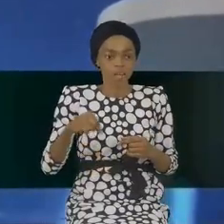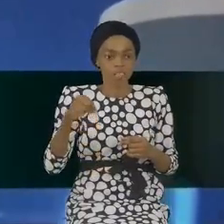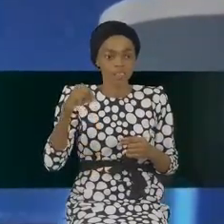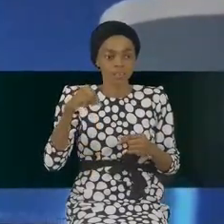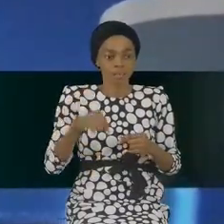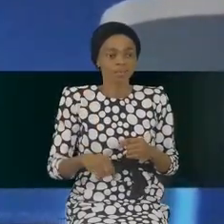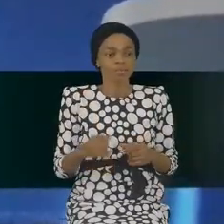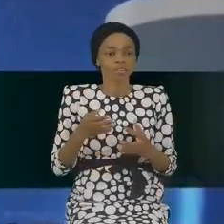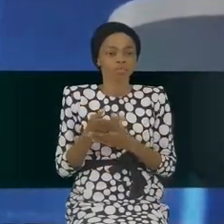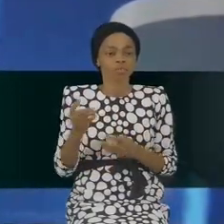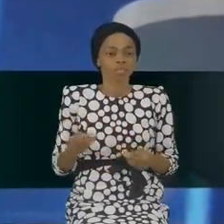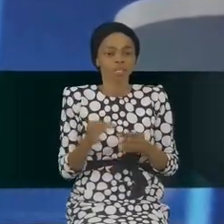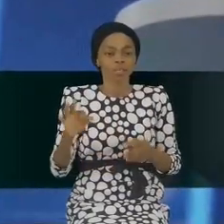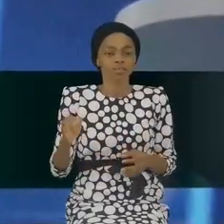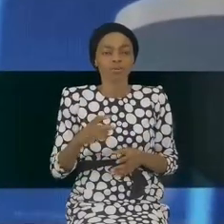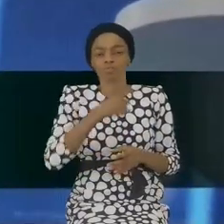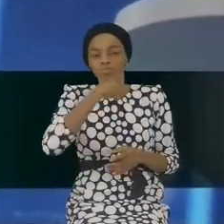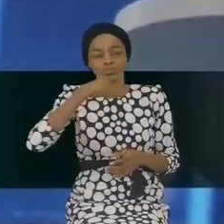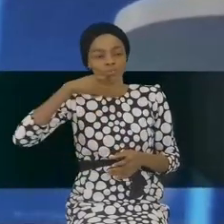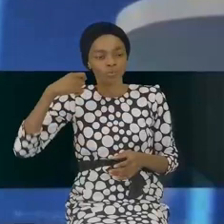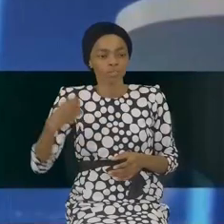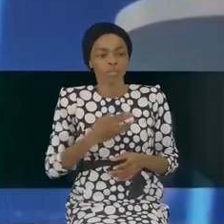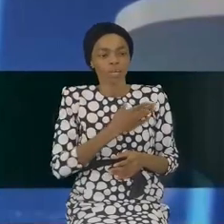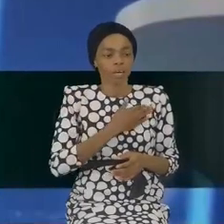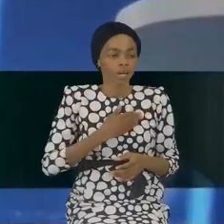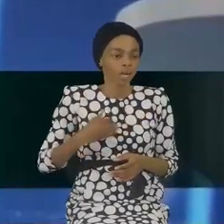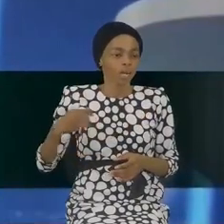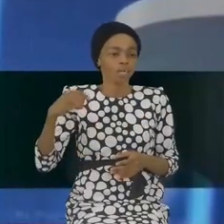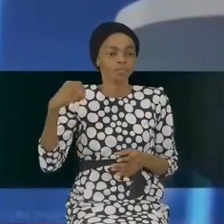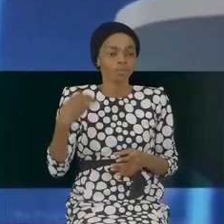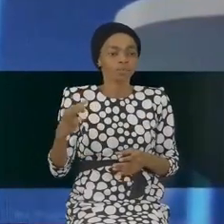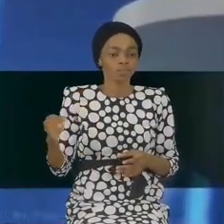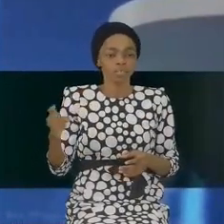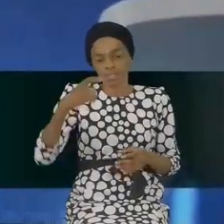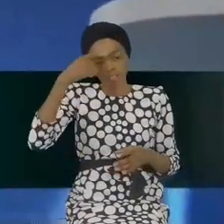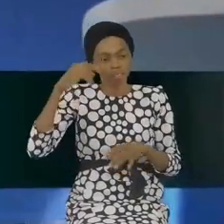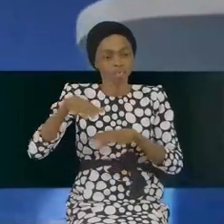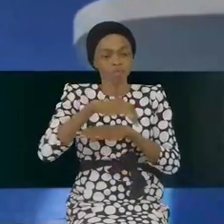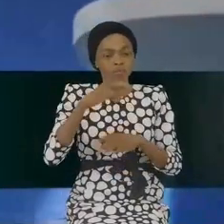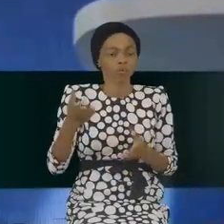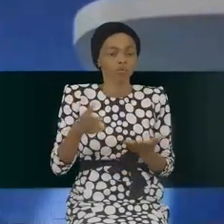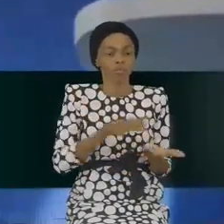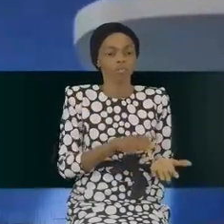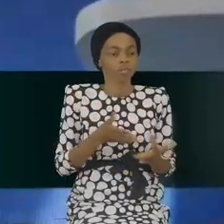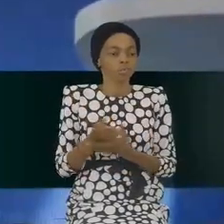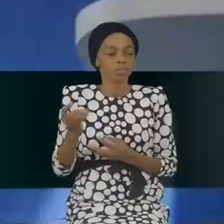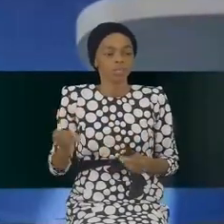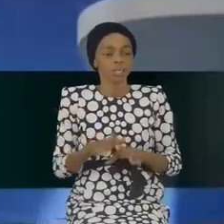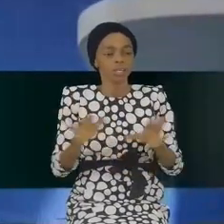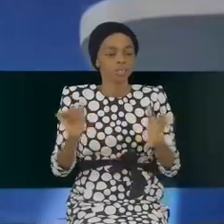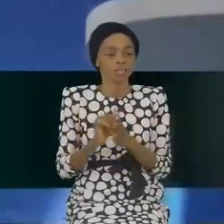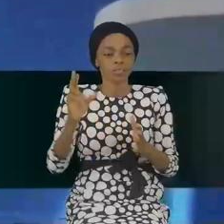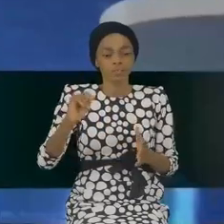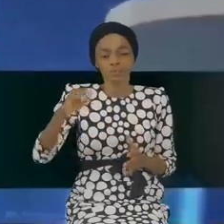l'ombre de la mort, dans une terre par où personne ne passe et où n'habite aucun